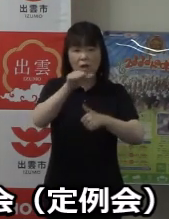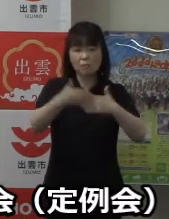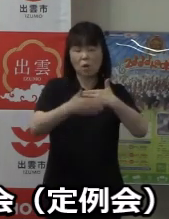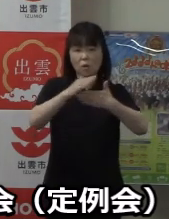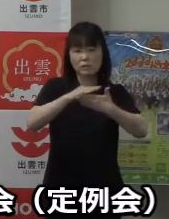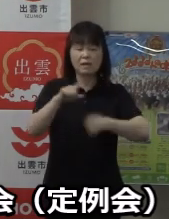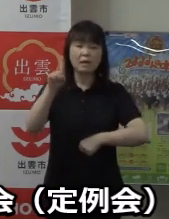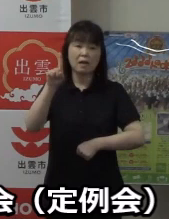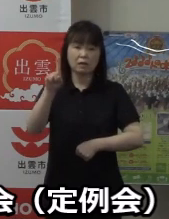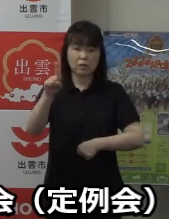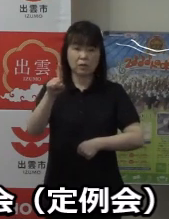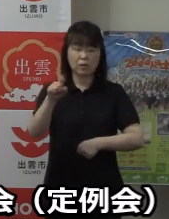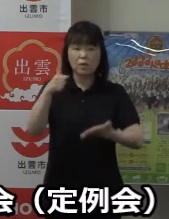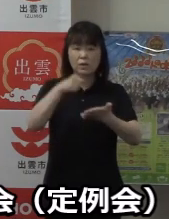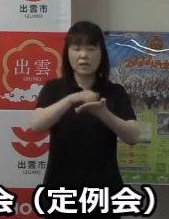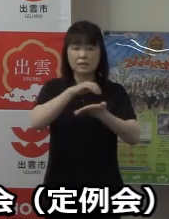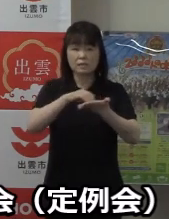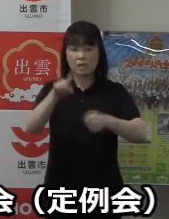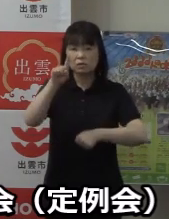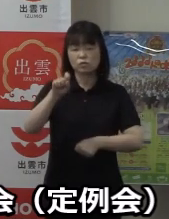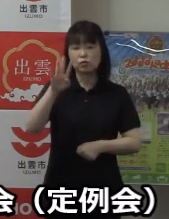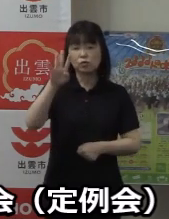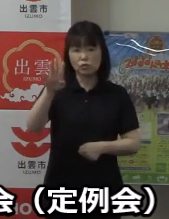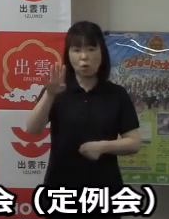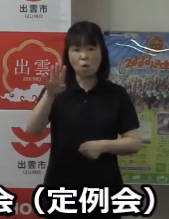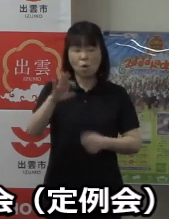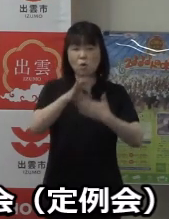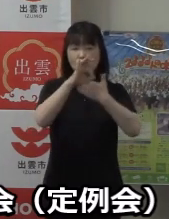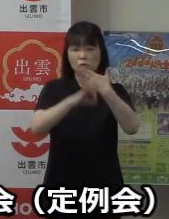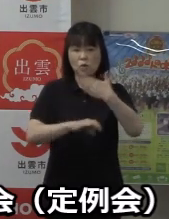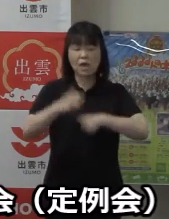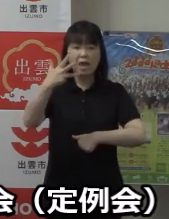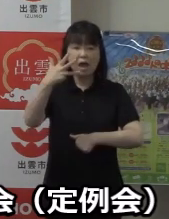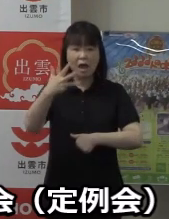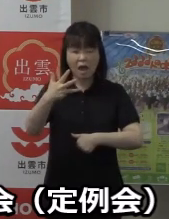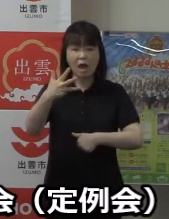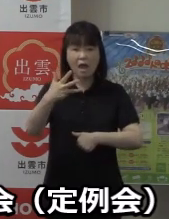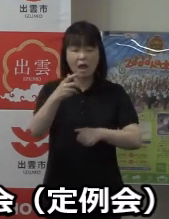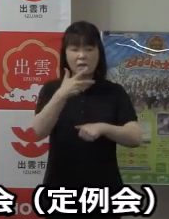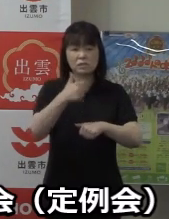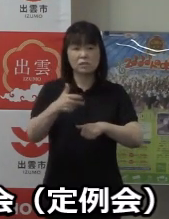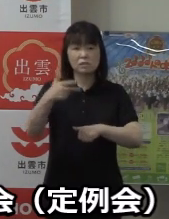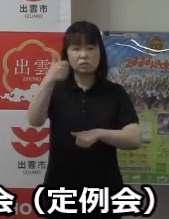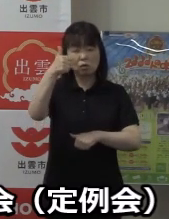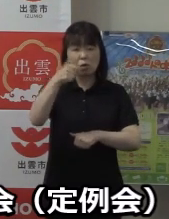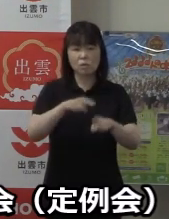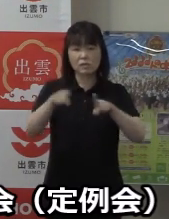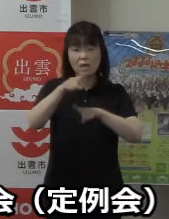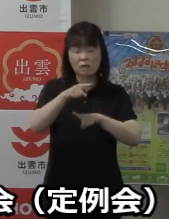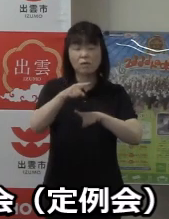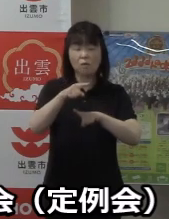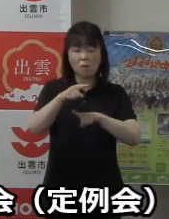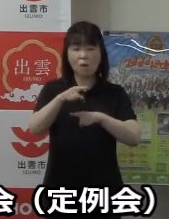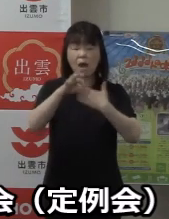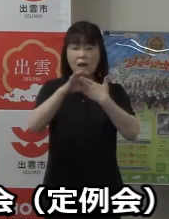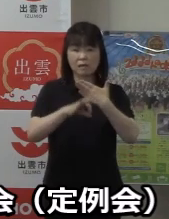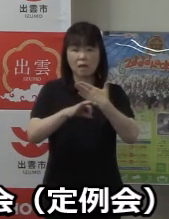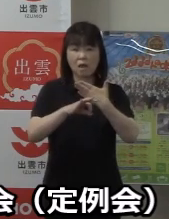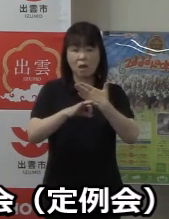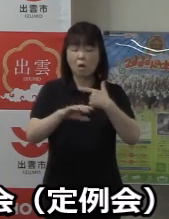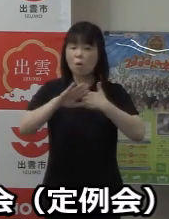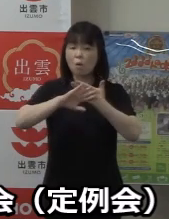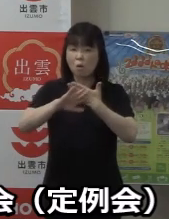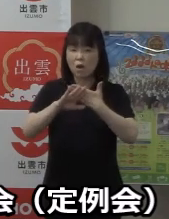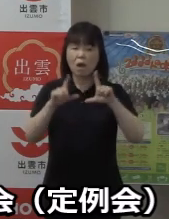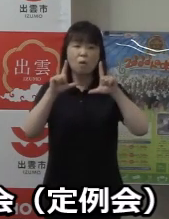1件、決算案件14件、条例案件8件、断行議決案件17件となっております。その他報告